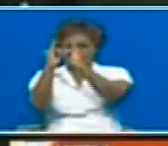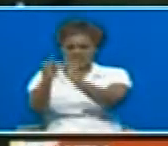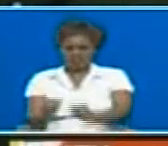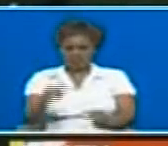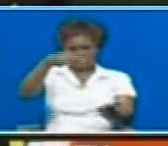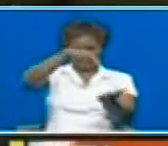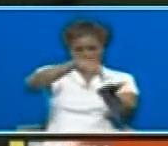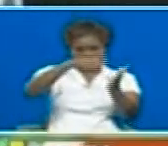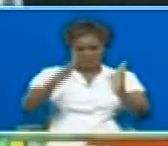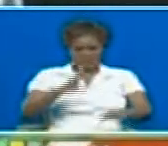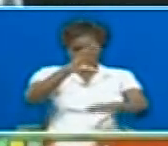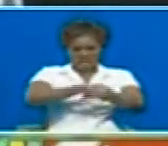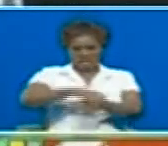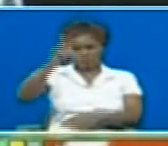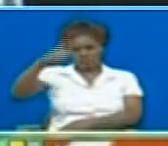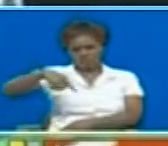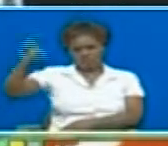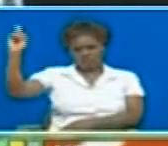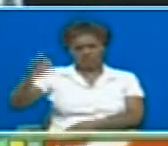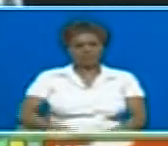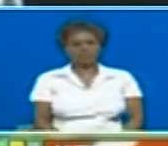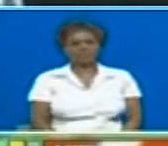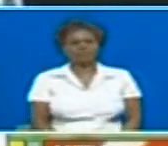wa kwanza kupata kibali.